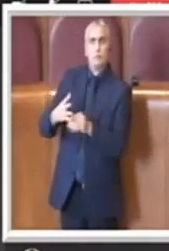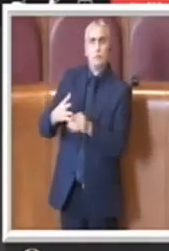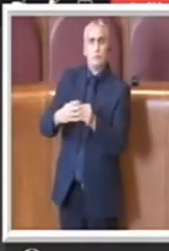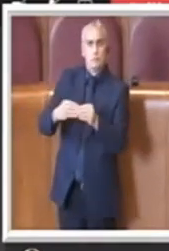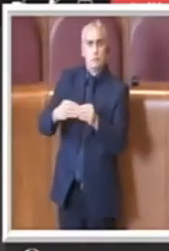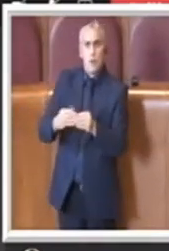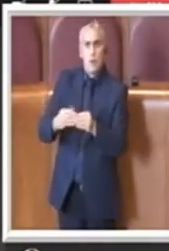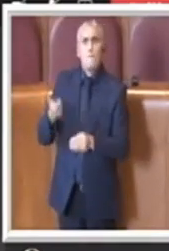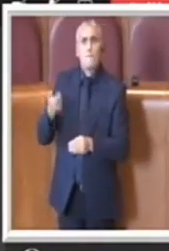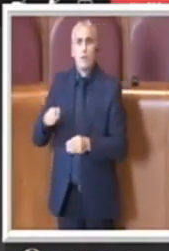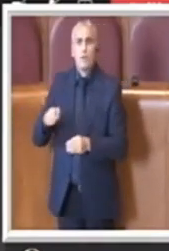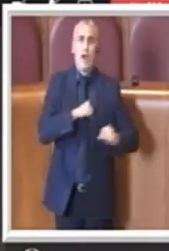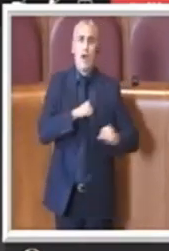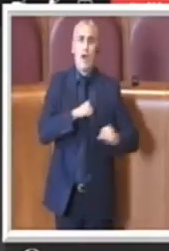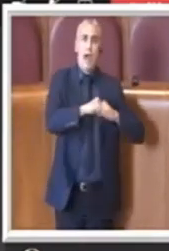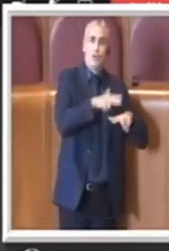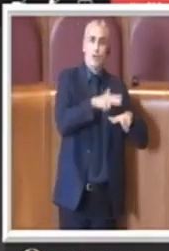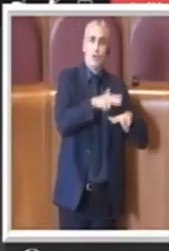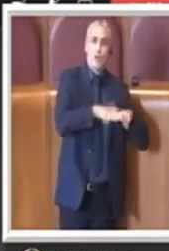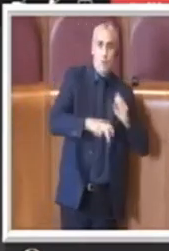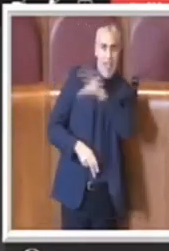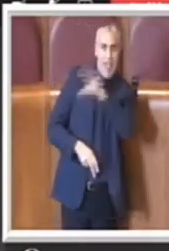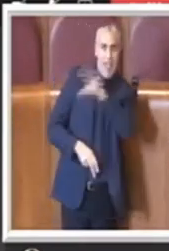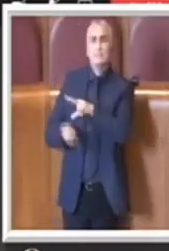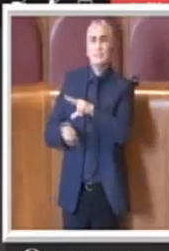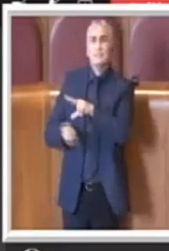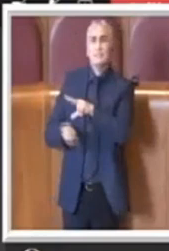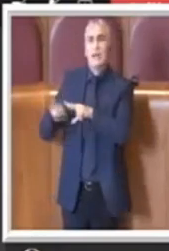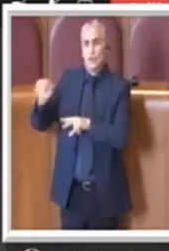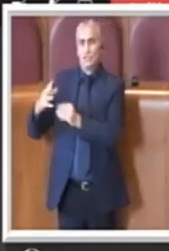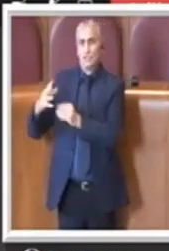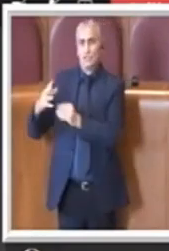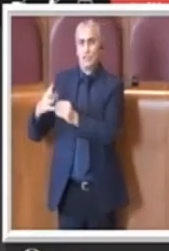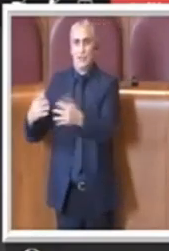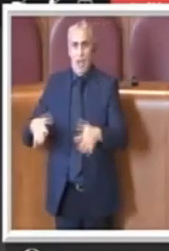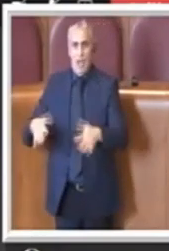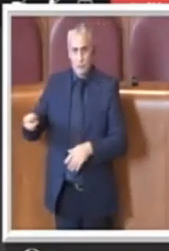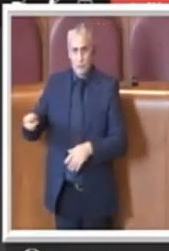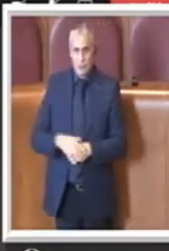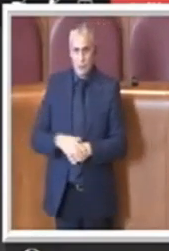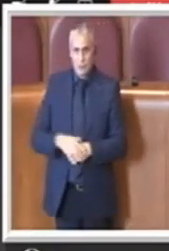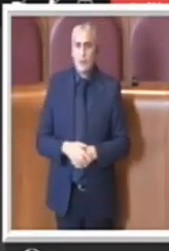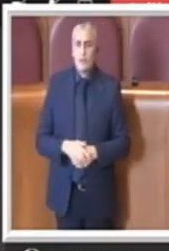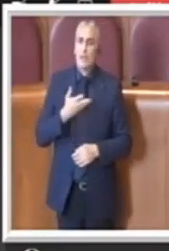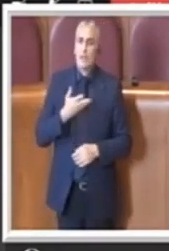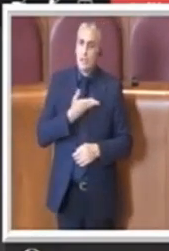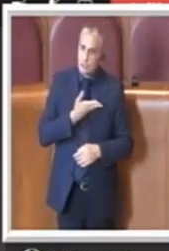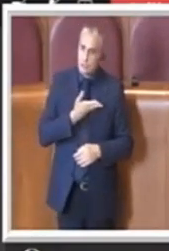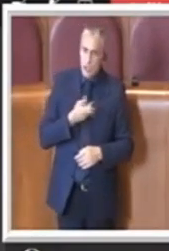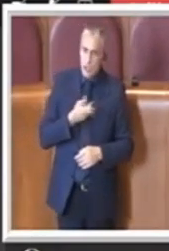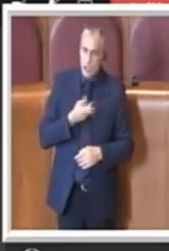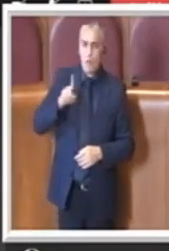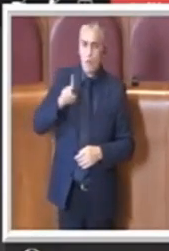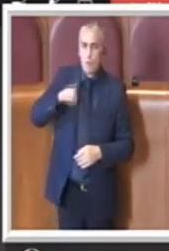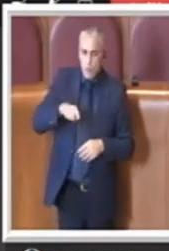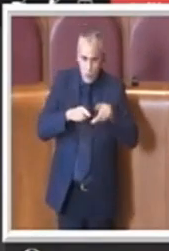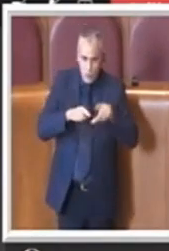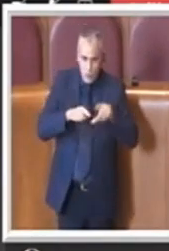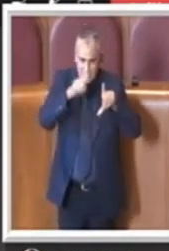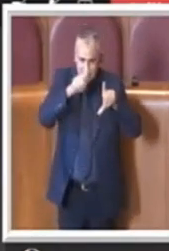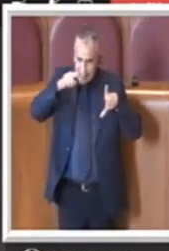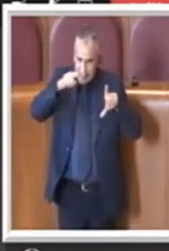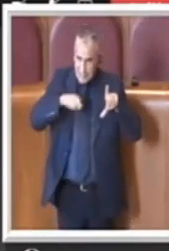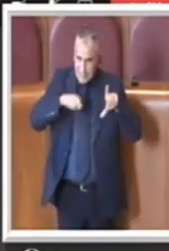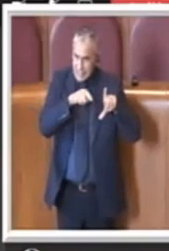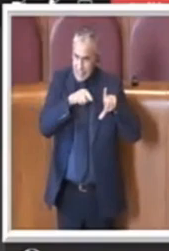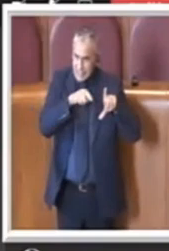dell'amministrazione su questo vi do anche il dato del dell'ato2 completo che meno buono di